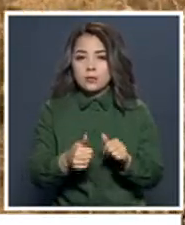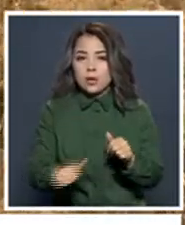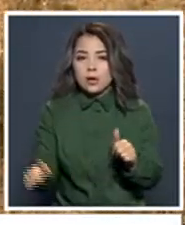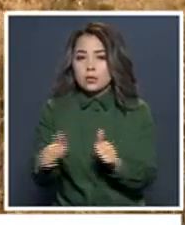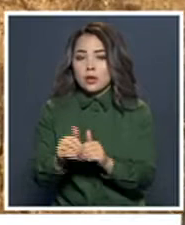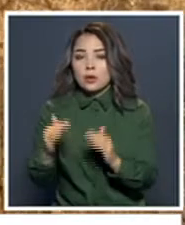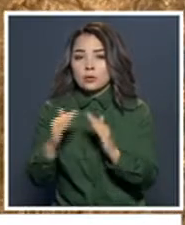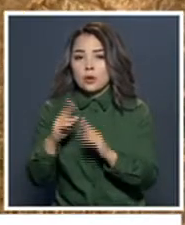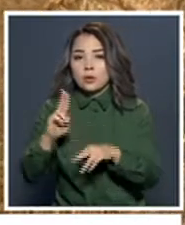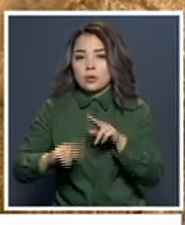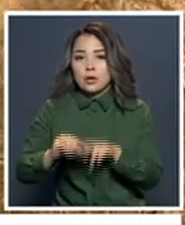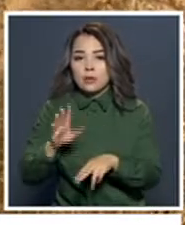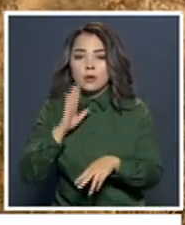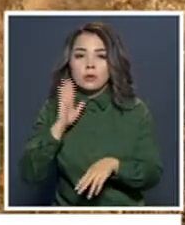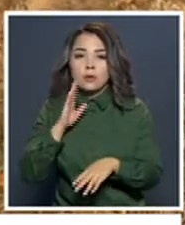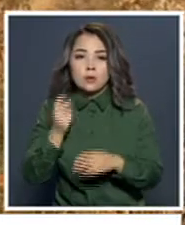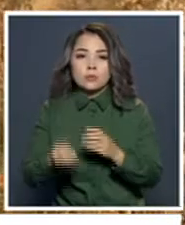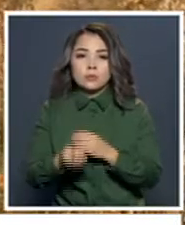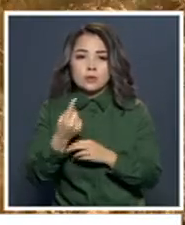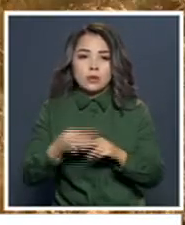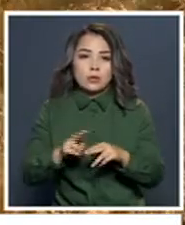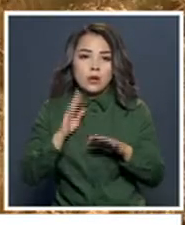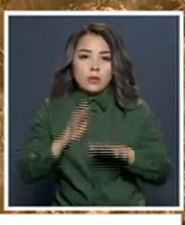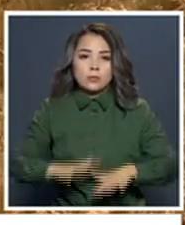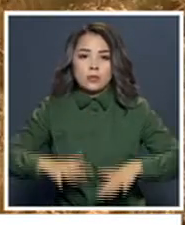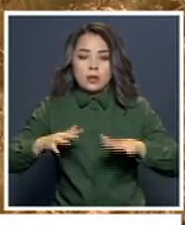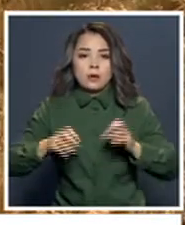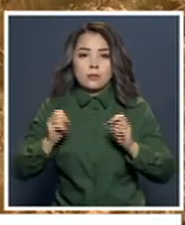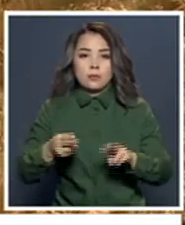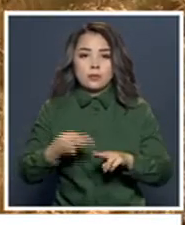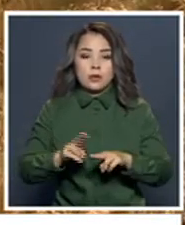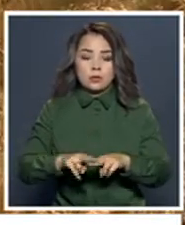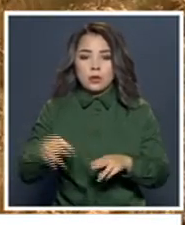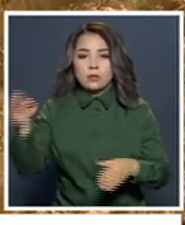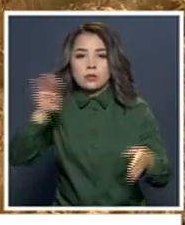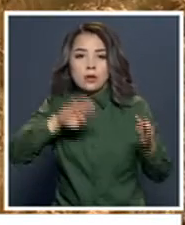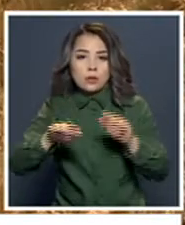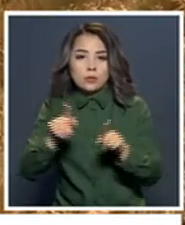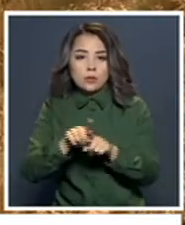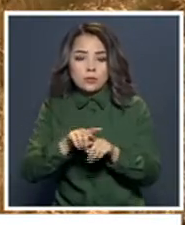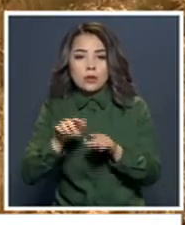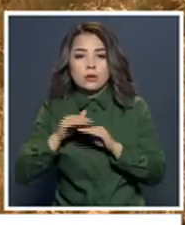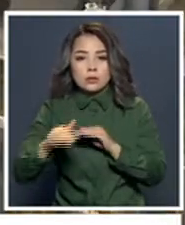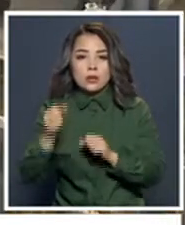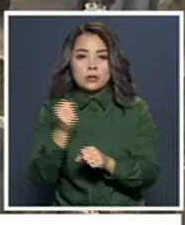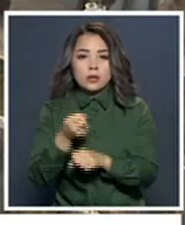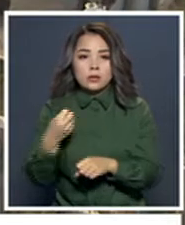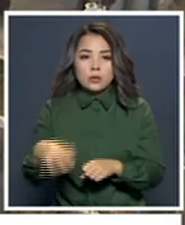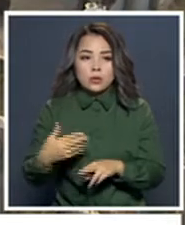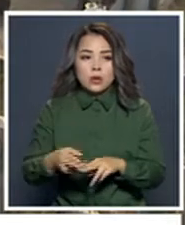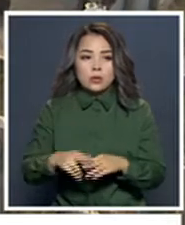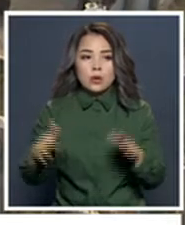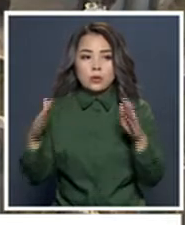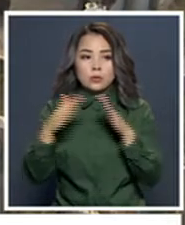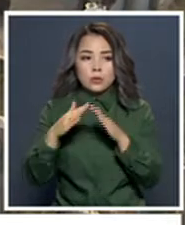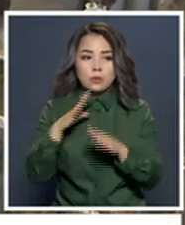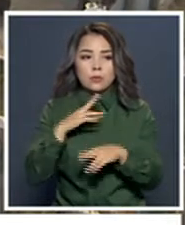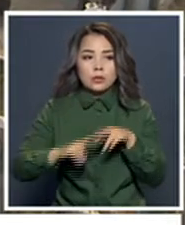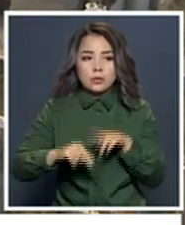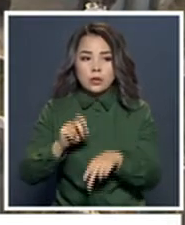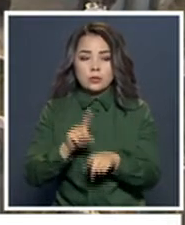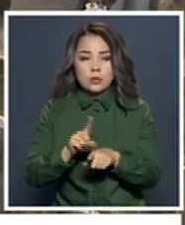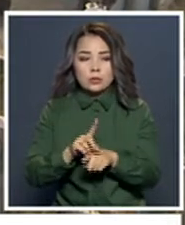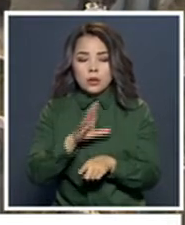үйлердің ауласына жоғарыдан су аға бастаған. Тіпті су шығып жатқан таудың төбесінде тұрғындар тегістеп қымбат үйлер салып тастаған. Судың шығу